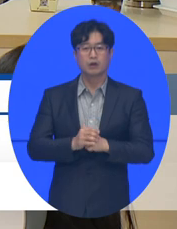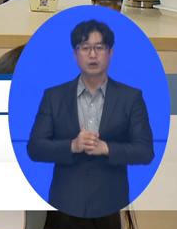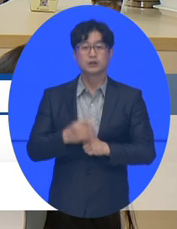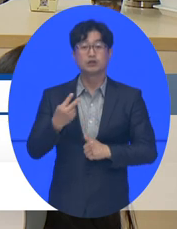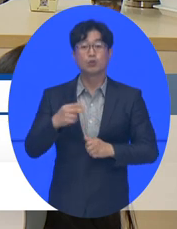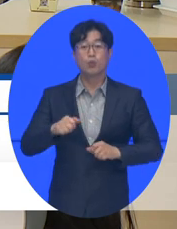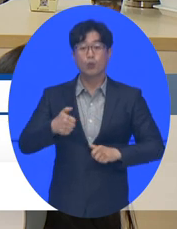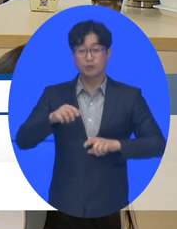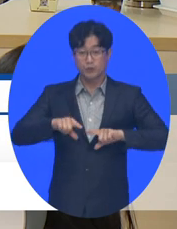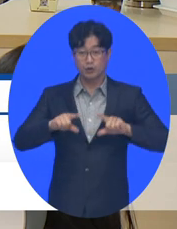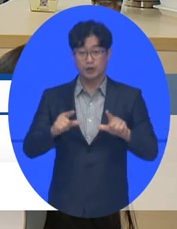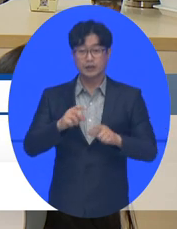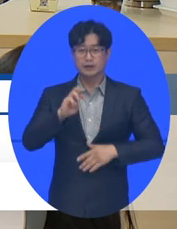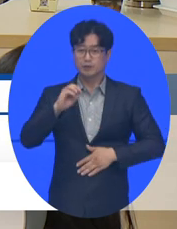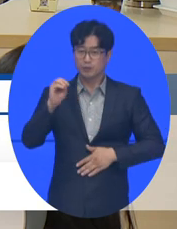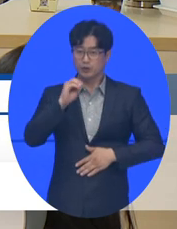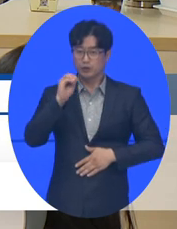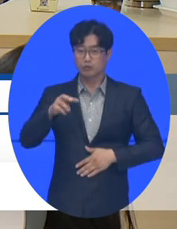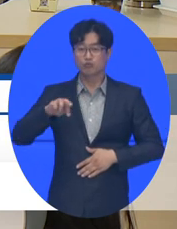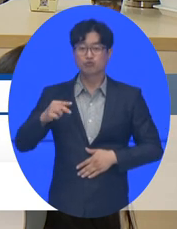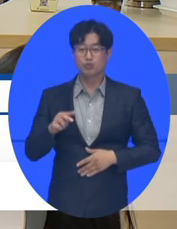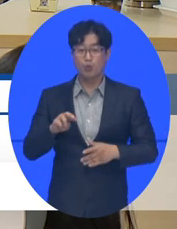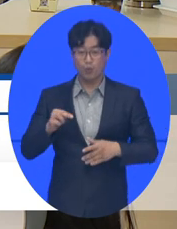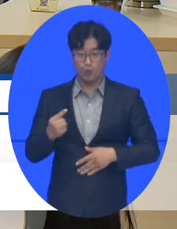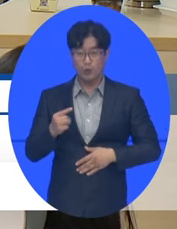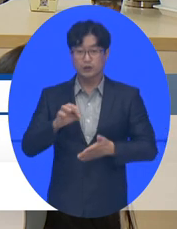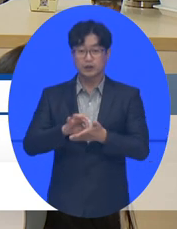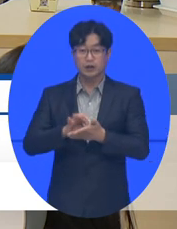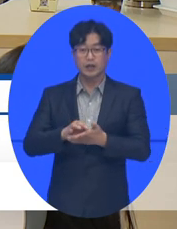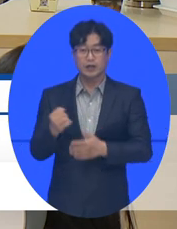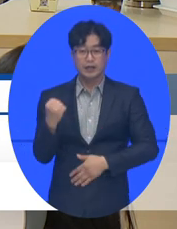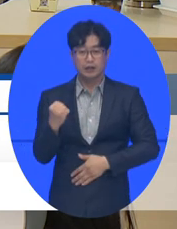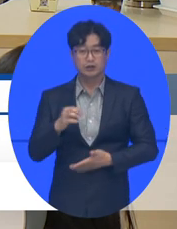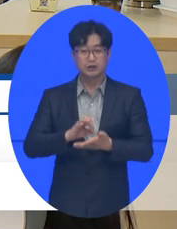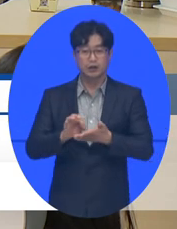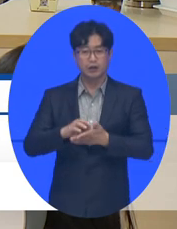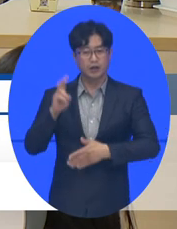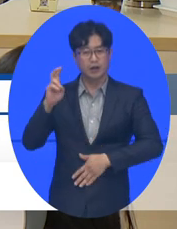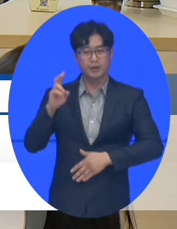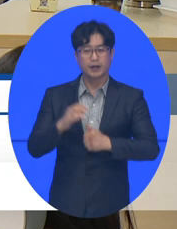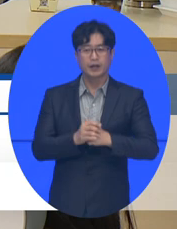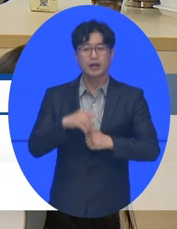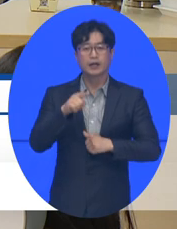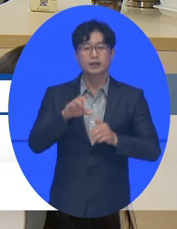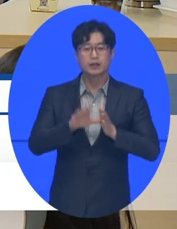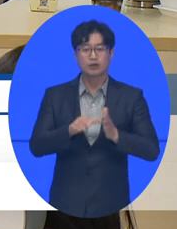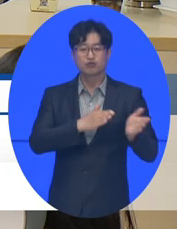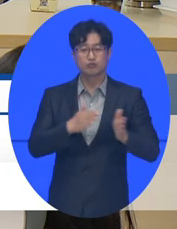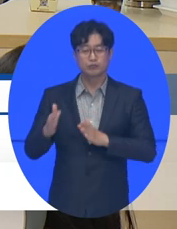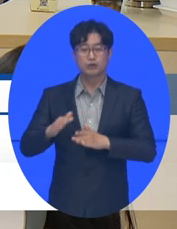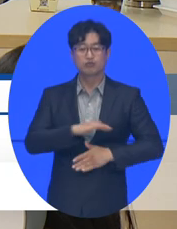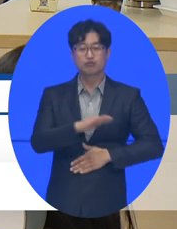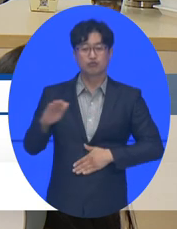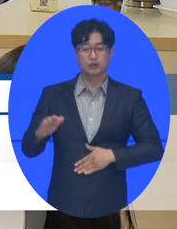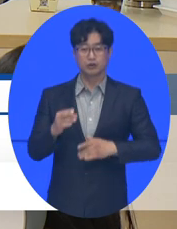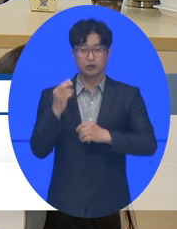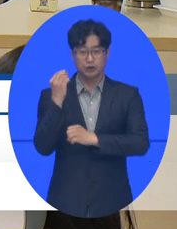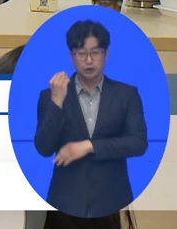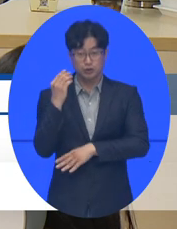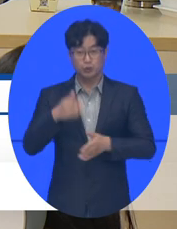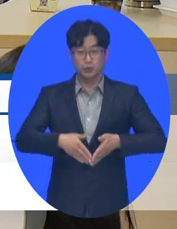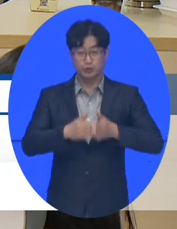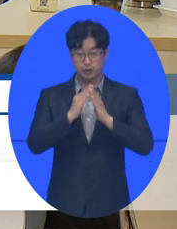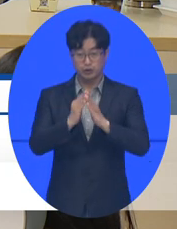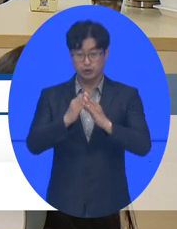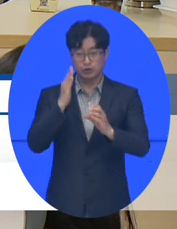50년에는 약 한 30%가 그 수소를 활용한 에너지를 사용하게 될 겁니다. 그때를 준비해서